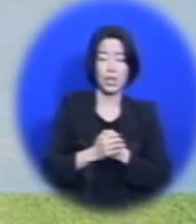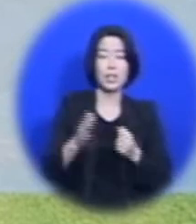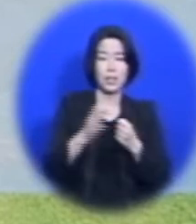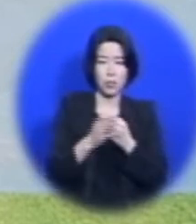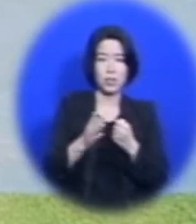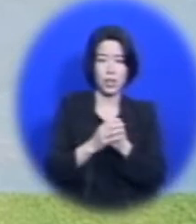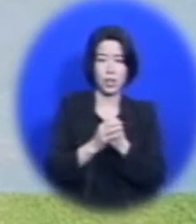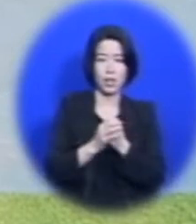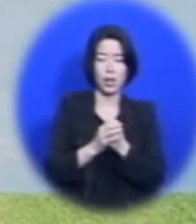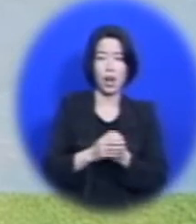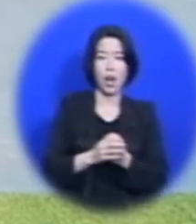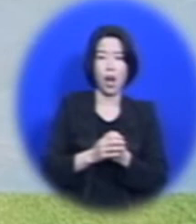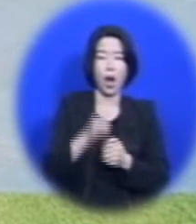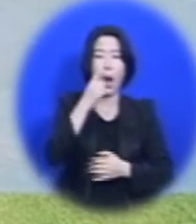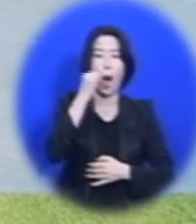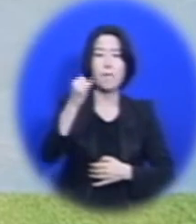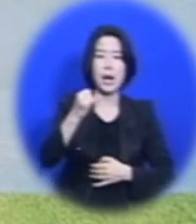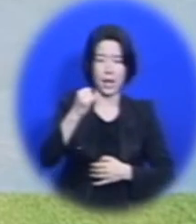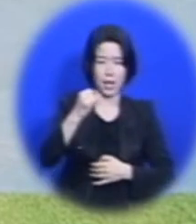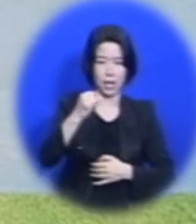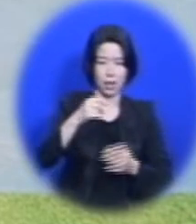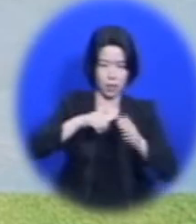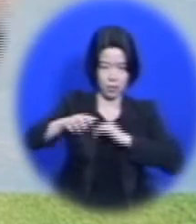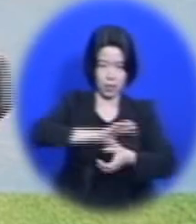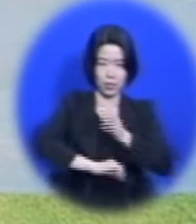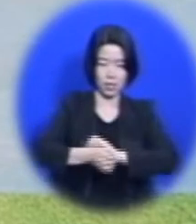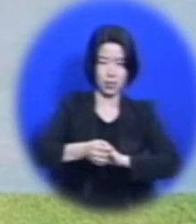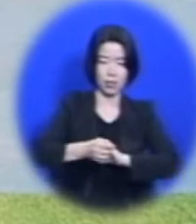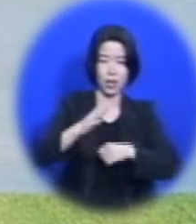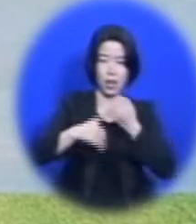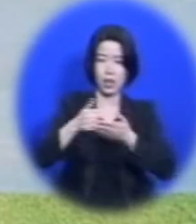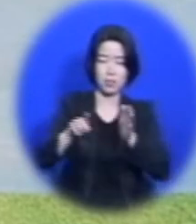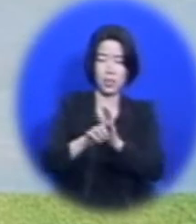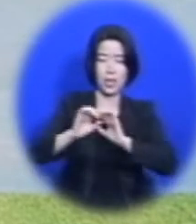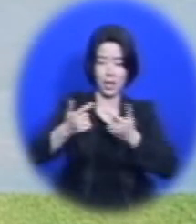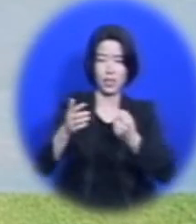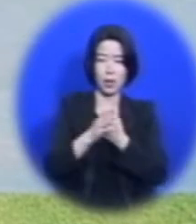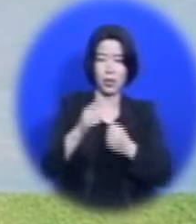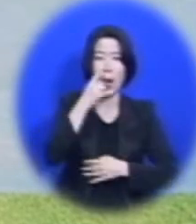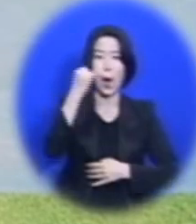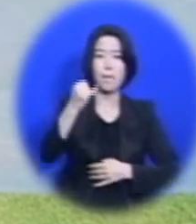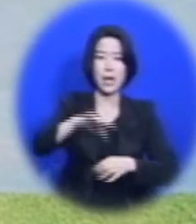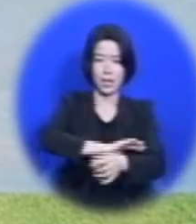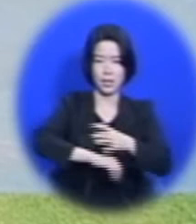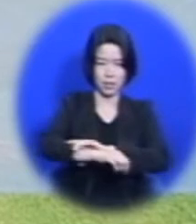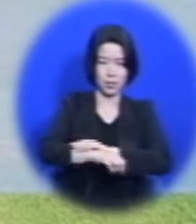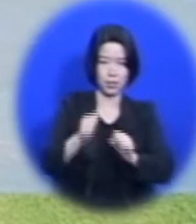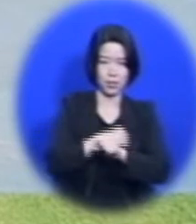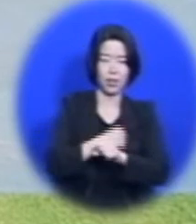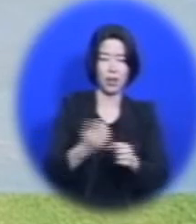그러니 엄마가 나설 수밖에 없는 거예요. 하나님이 안 믿어지니까 엄마가 자꾸 나설 수밖에 없는